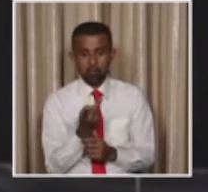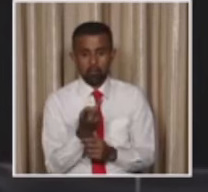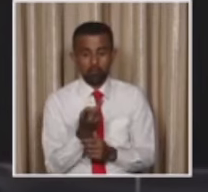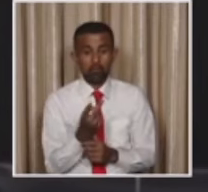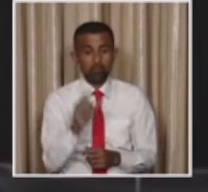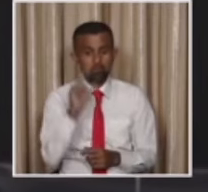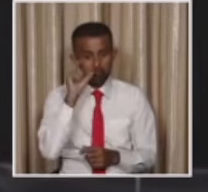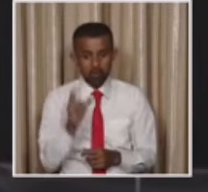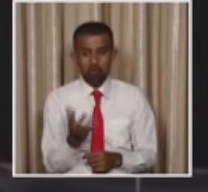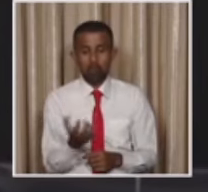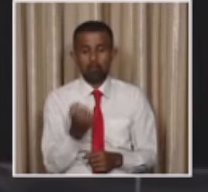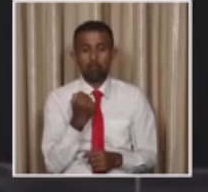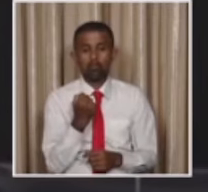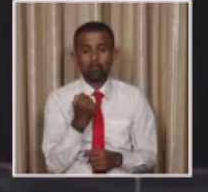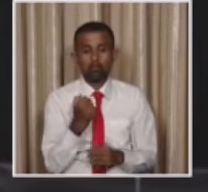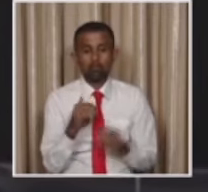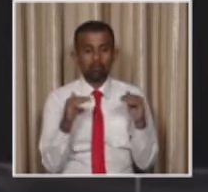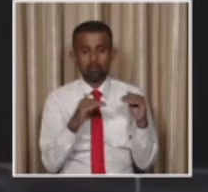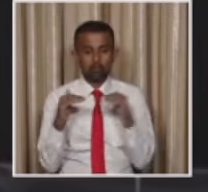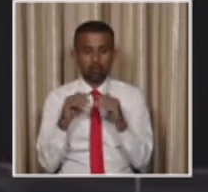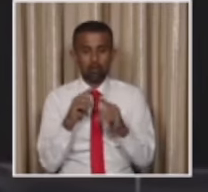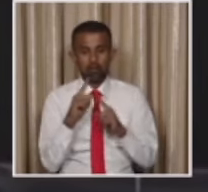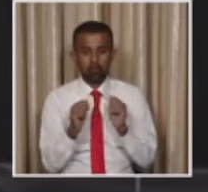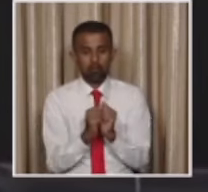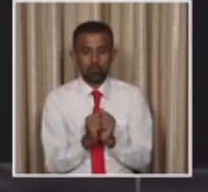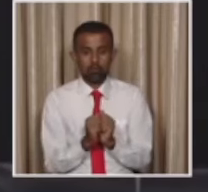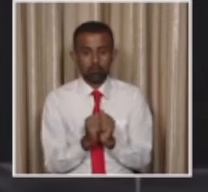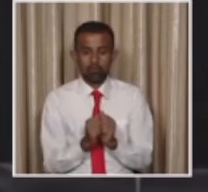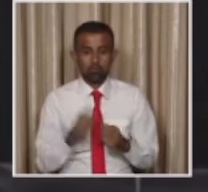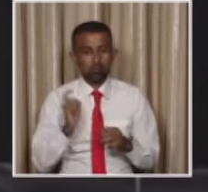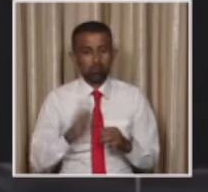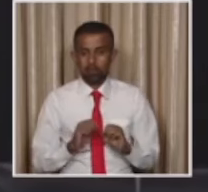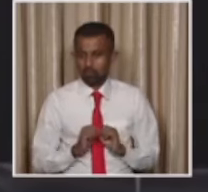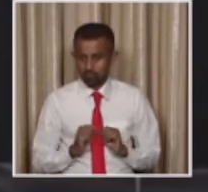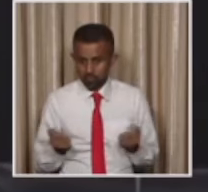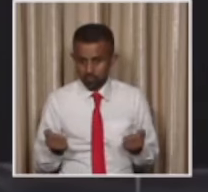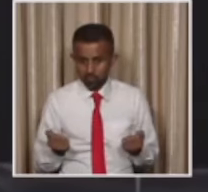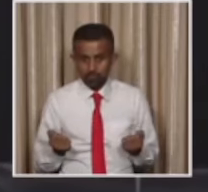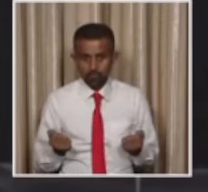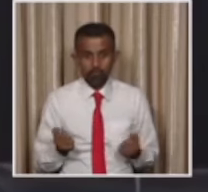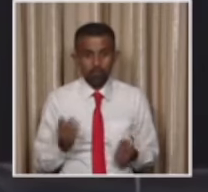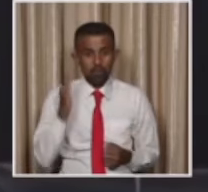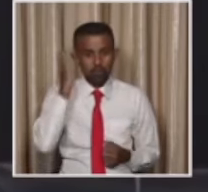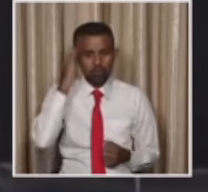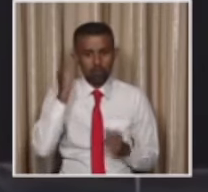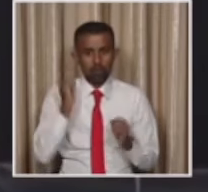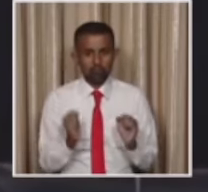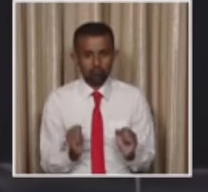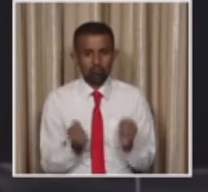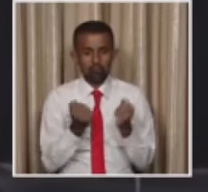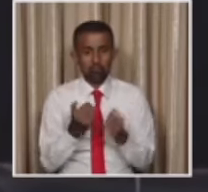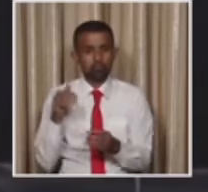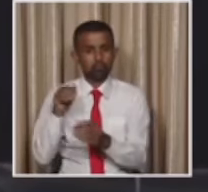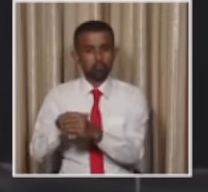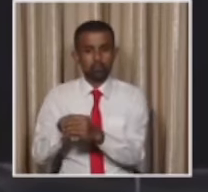බලන්න ඕන. එයා යවෙනුවෙන් සාධාරණව කටයුතු කරන්න ඕන. ඒක පිළිබඳ විවාදයක් නැහැ. හැබැයි මේ කාන්තාවන් සභ්‍ය බල ගැන්වීම ඇතුළට